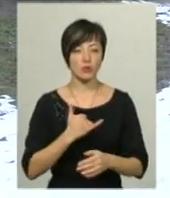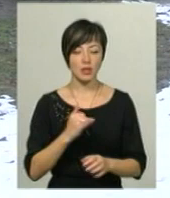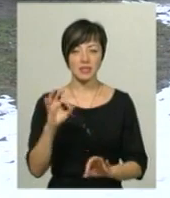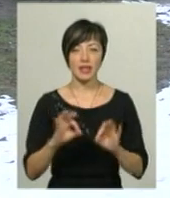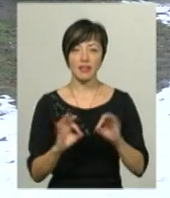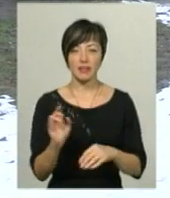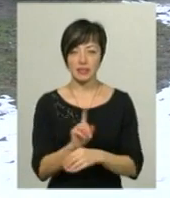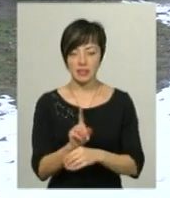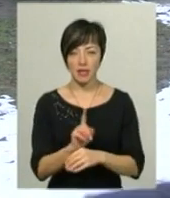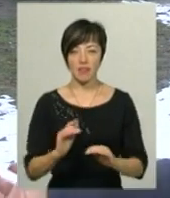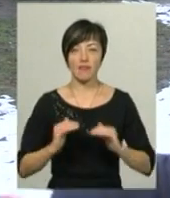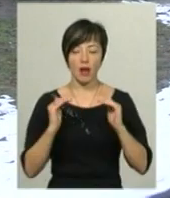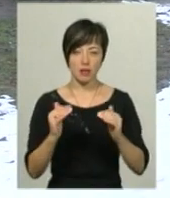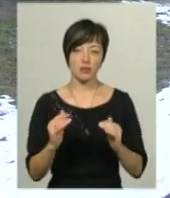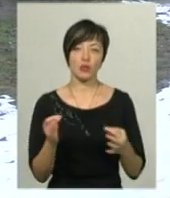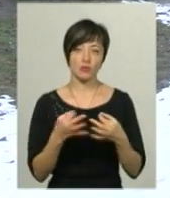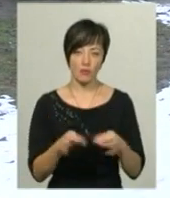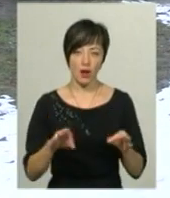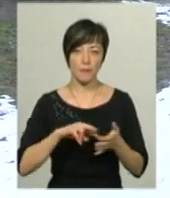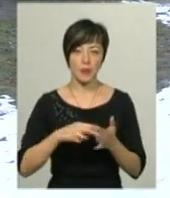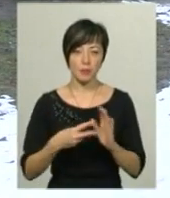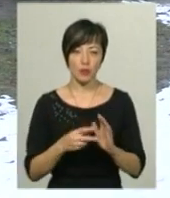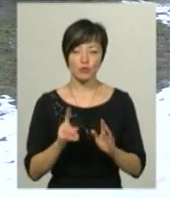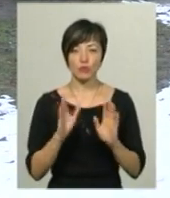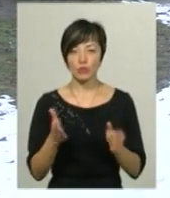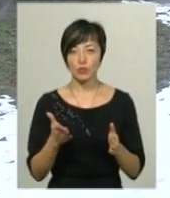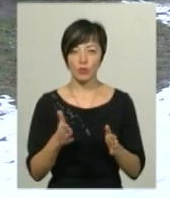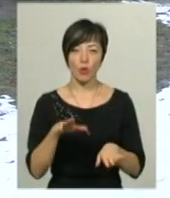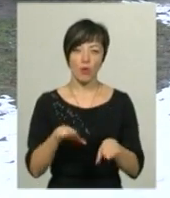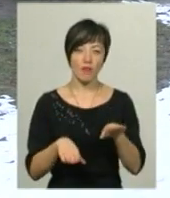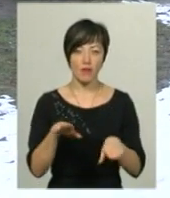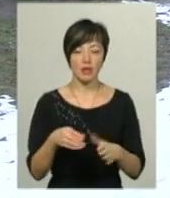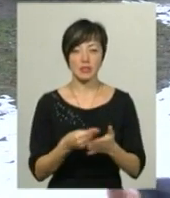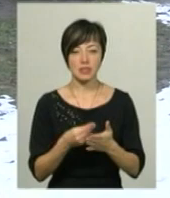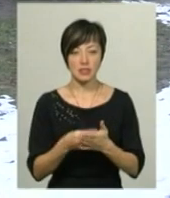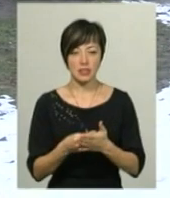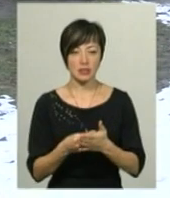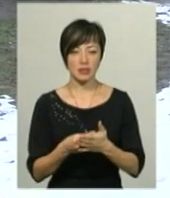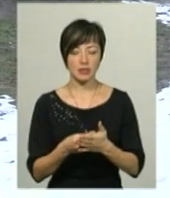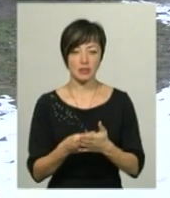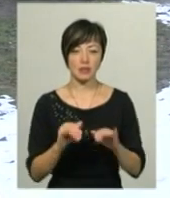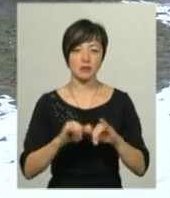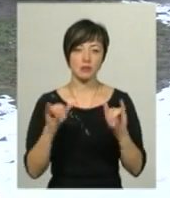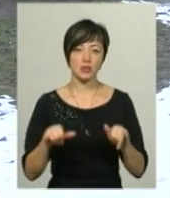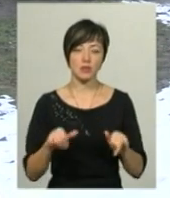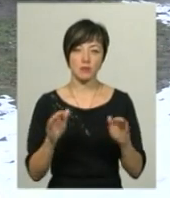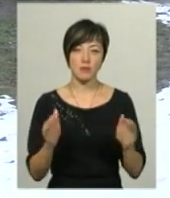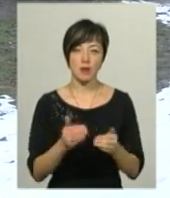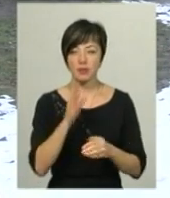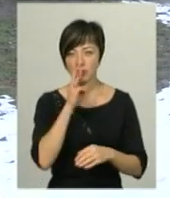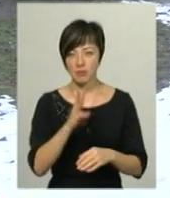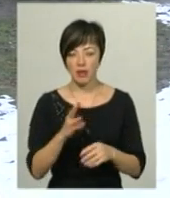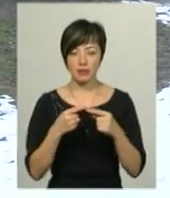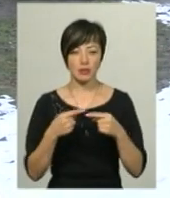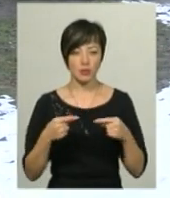індекс інфляції, який дозволяє, в принципі, передбачити, що будуть якісь коливання цін, там, збільшення мінімальної заробітної